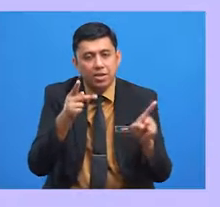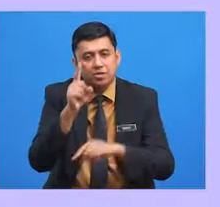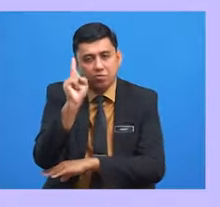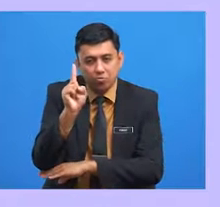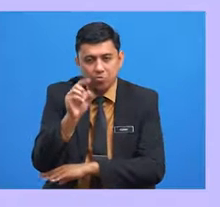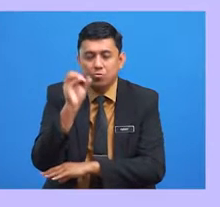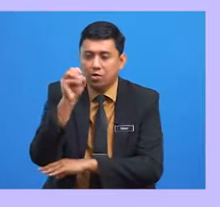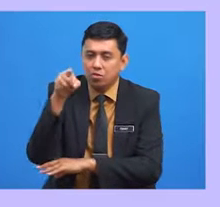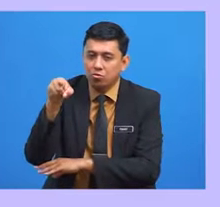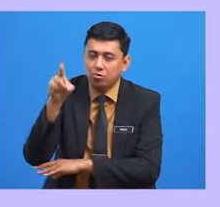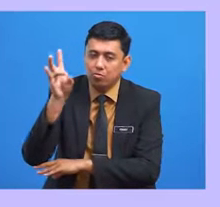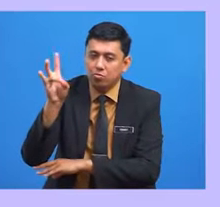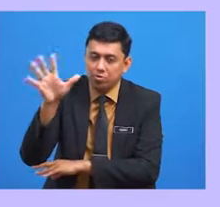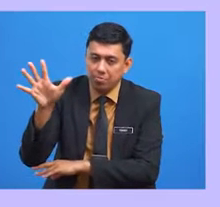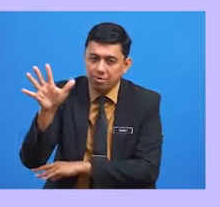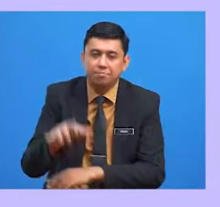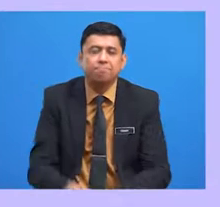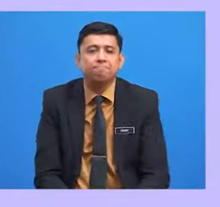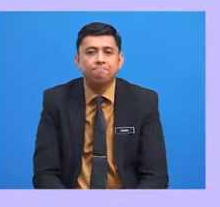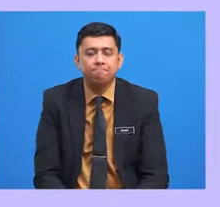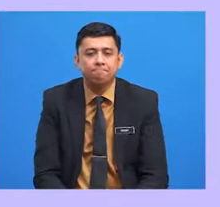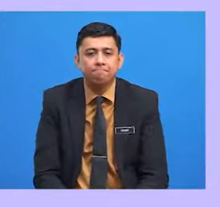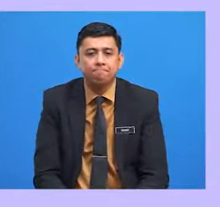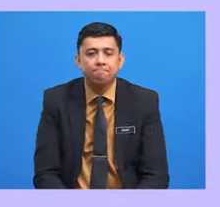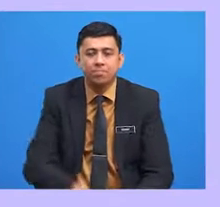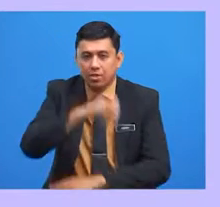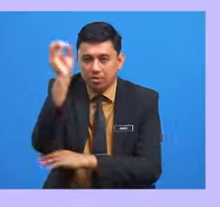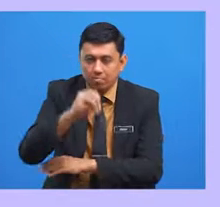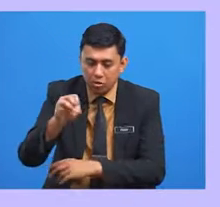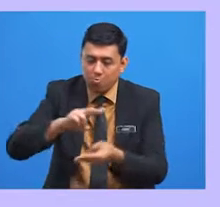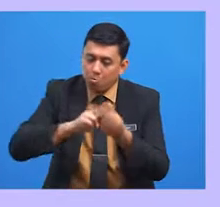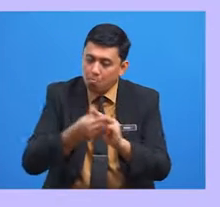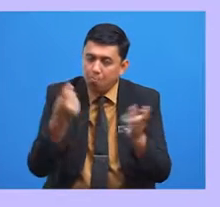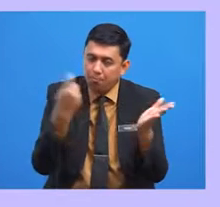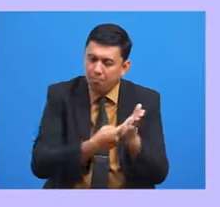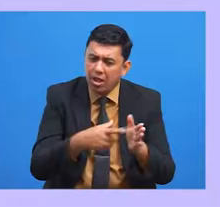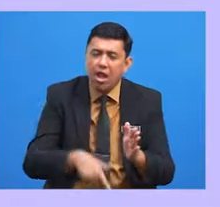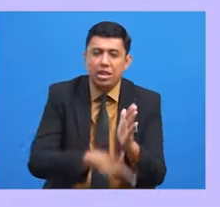iaitu 0.75. Peratus